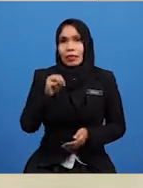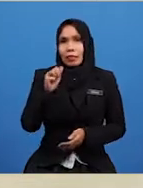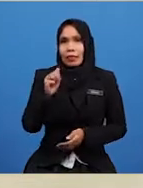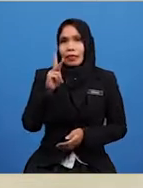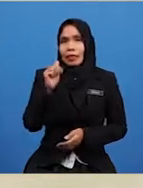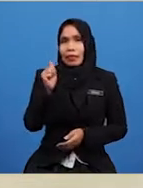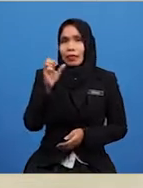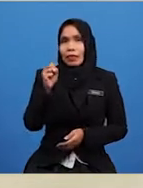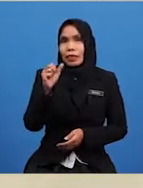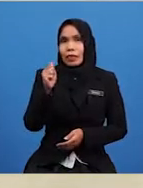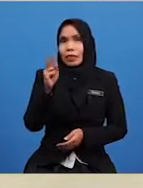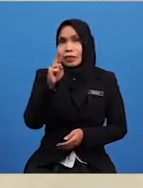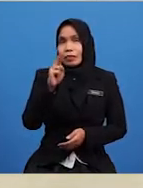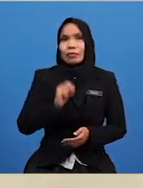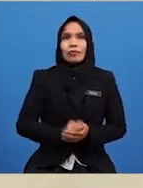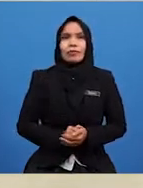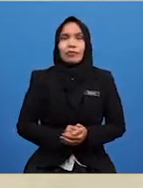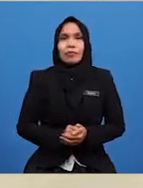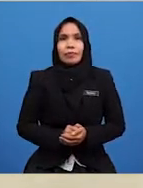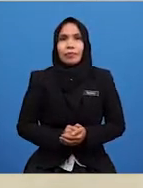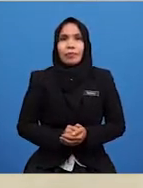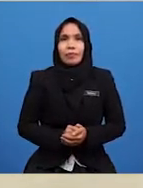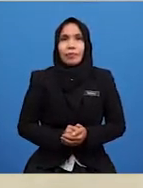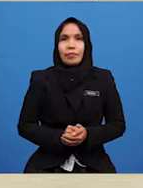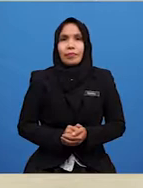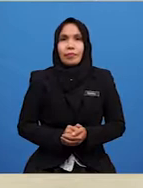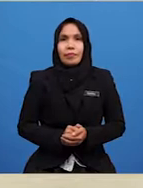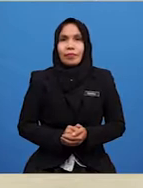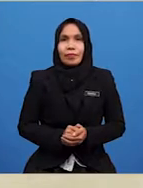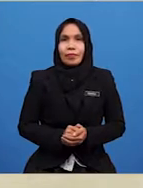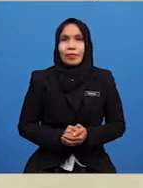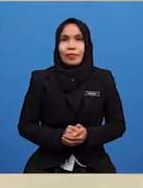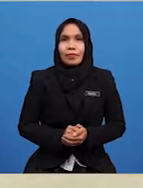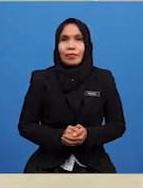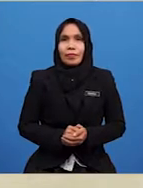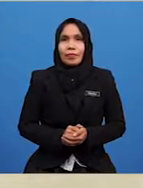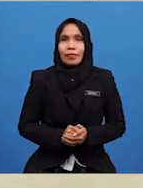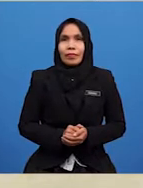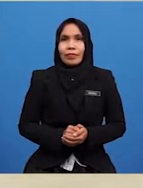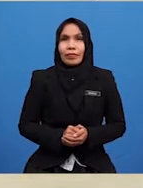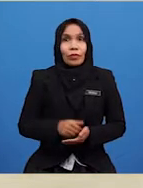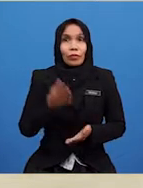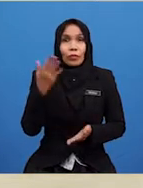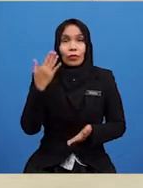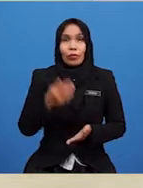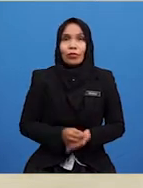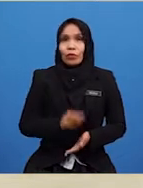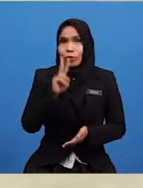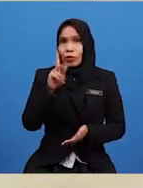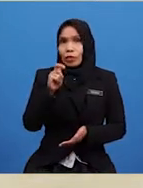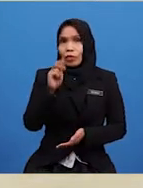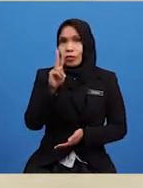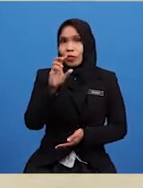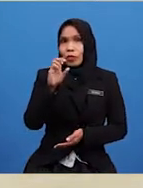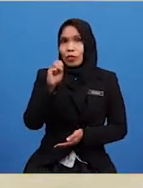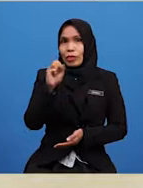aspek perdagangan, perkapalan, Islam, kebudayaan dan kesenian. Hubungan ini semakin rapat